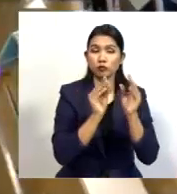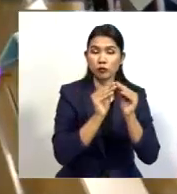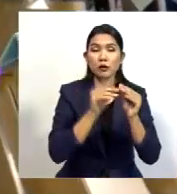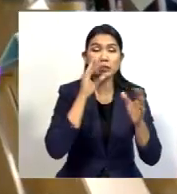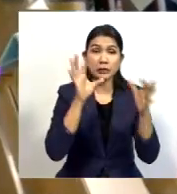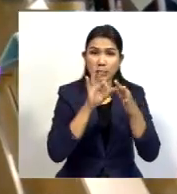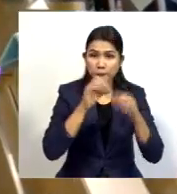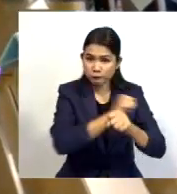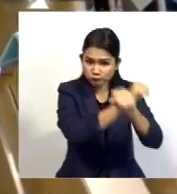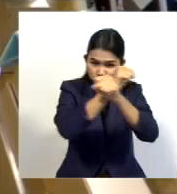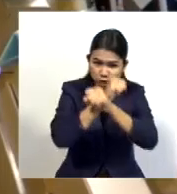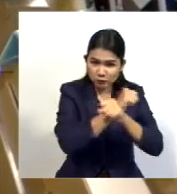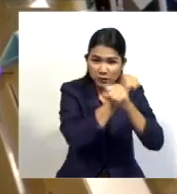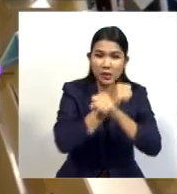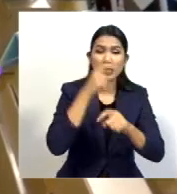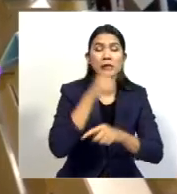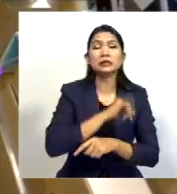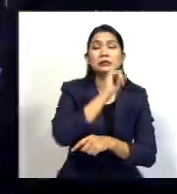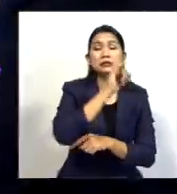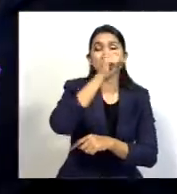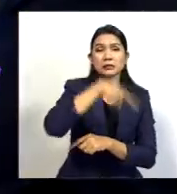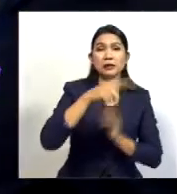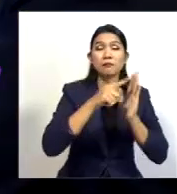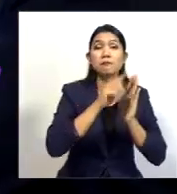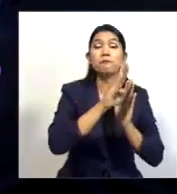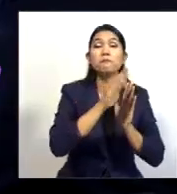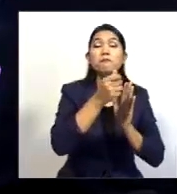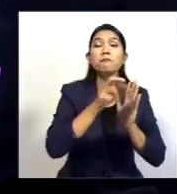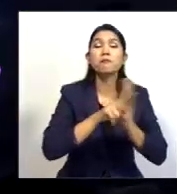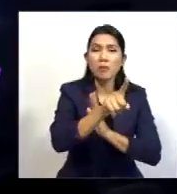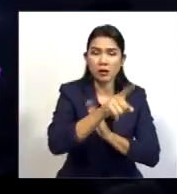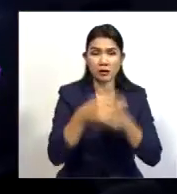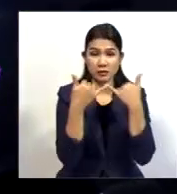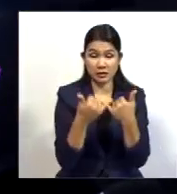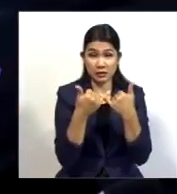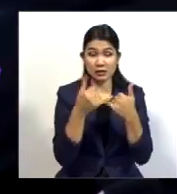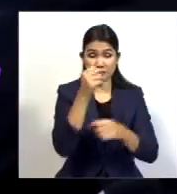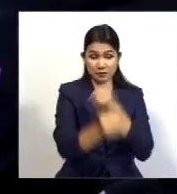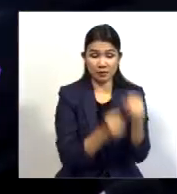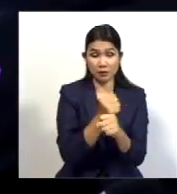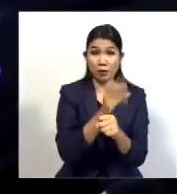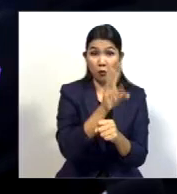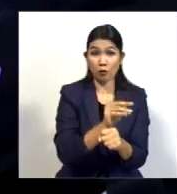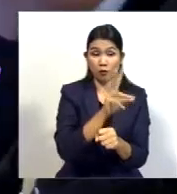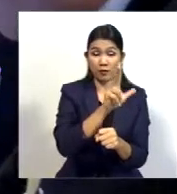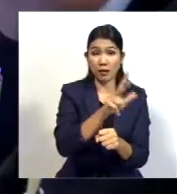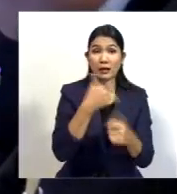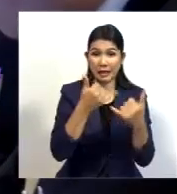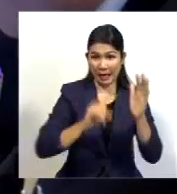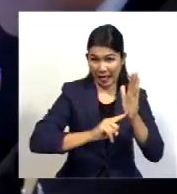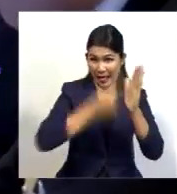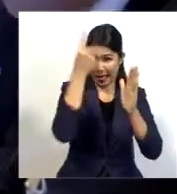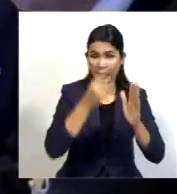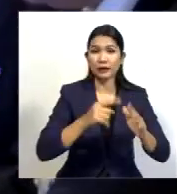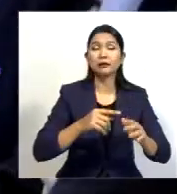าความมั่นคงปลอดภัยไซเบอร์แห่งชาติว่าการประชุมครั้งนี้เป็นครั้งแรกของปี2563เพื่อติดตามภ